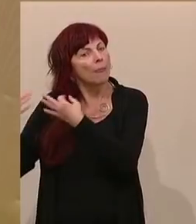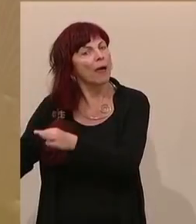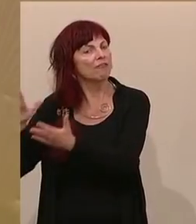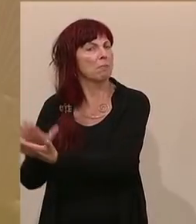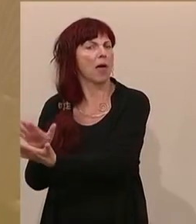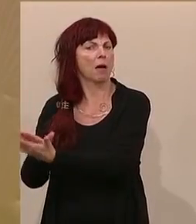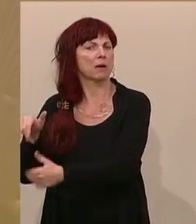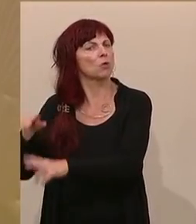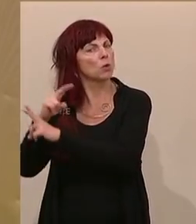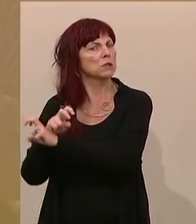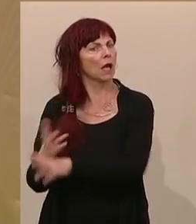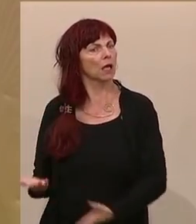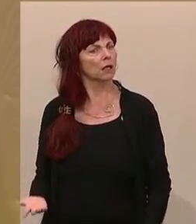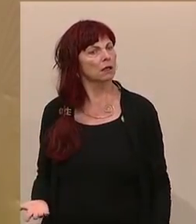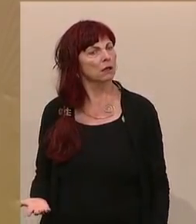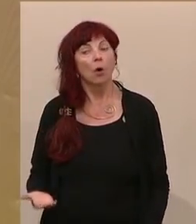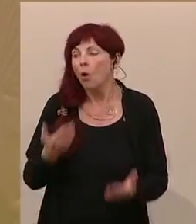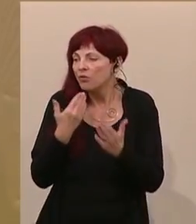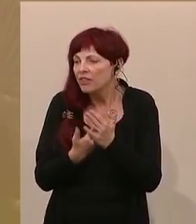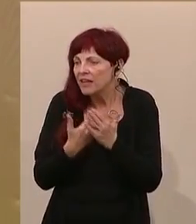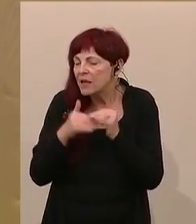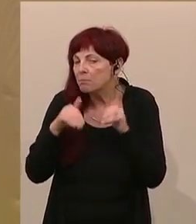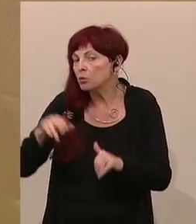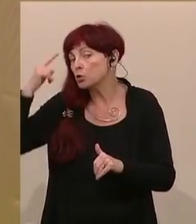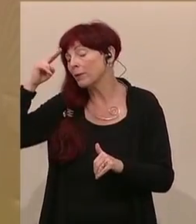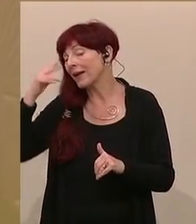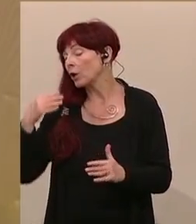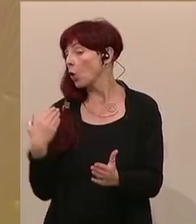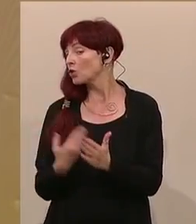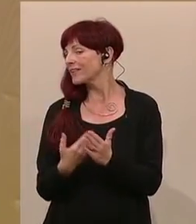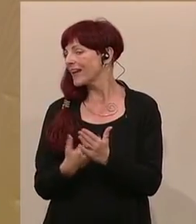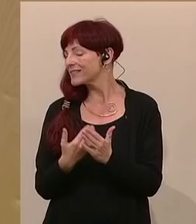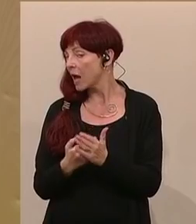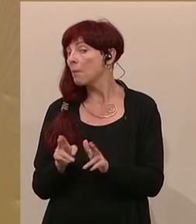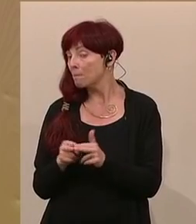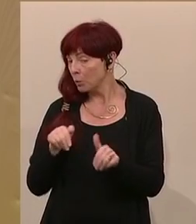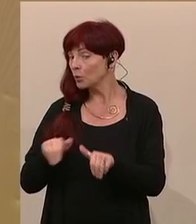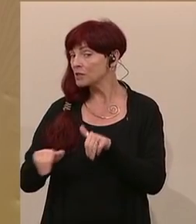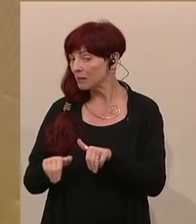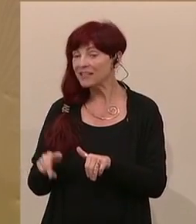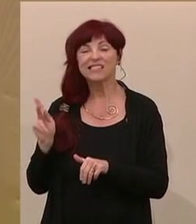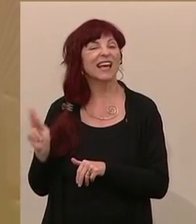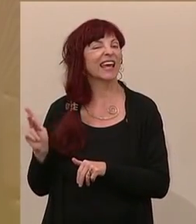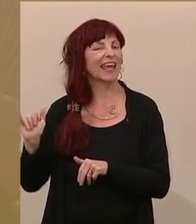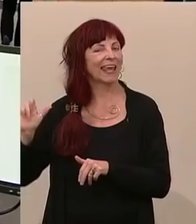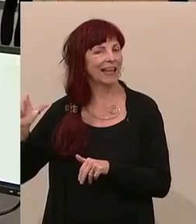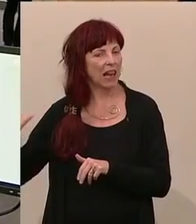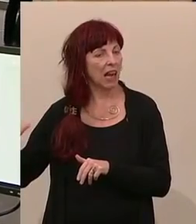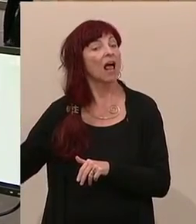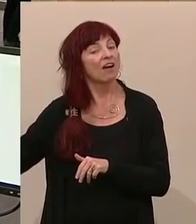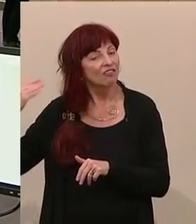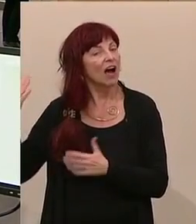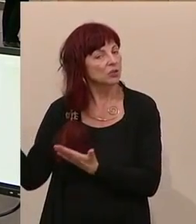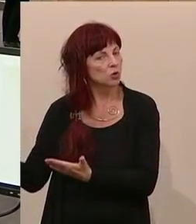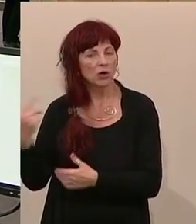deswegen muss man drüber nachdenken. Und nicht mehr und nicht weniger hat Bundesminister Kickl auch gesagt, meine sehr geehrten Damen und Herren. Und das ist